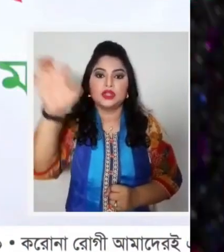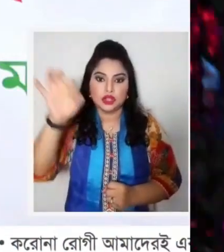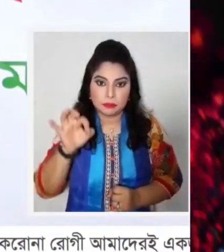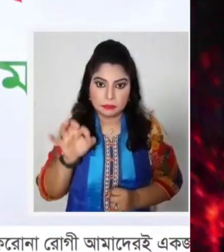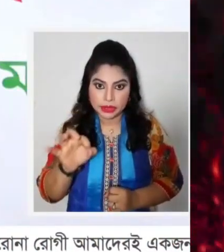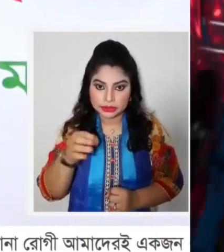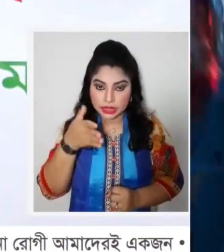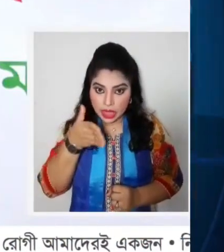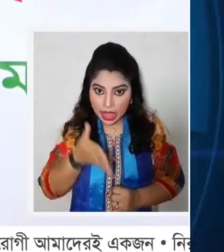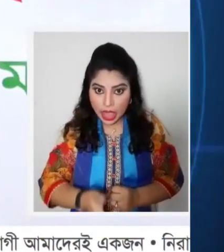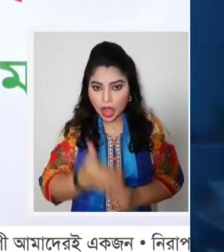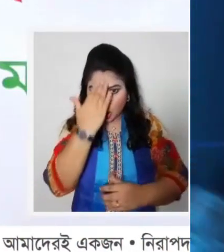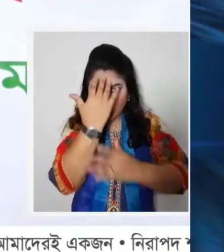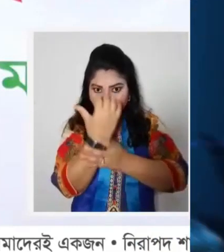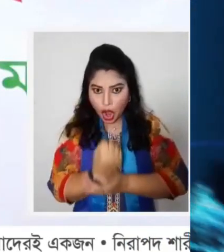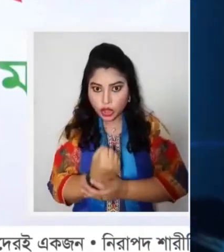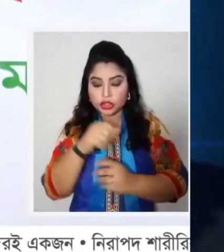২৮৫৬ জন এবং শনাক্তের হার